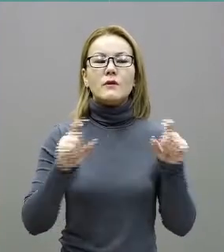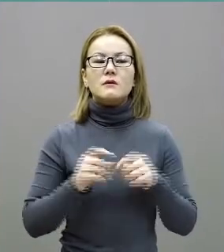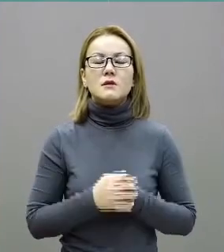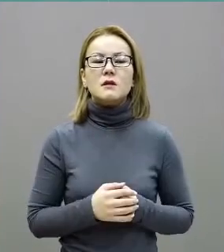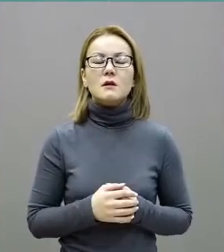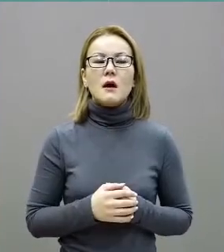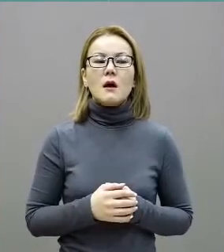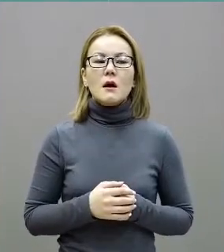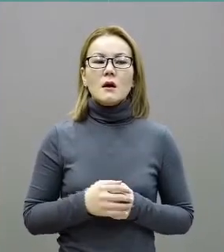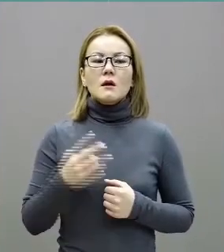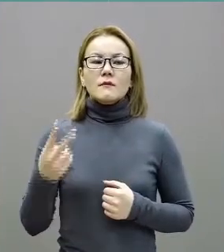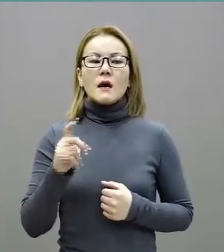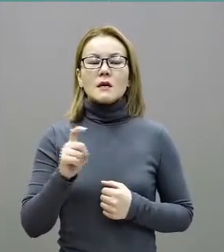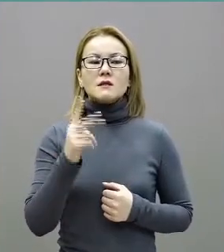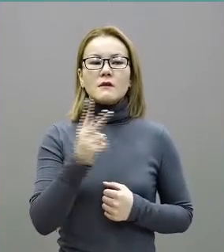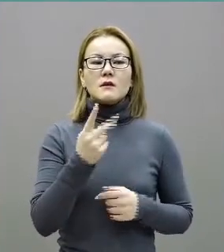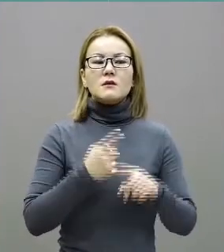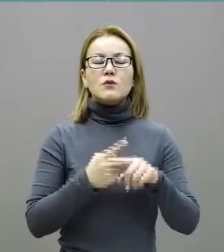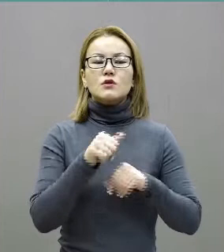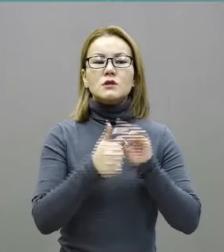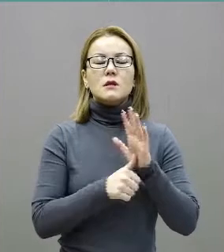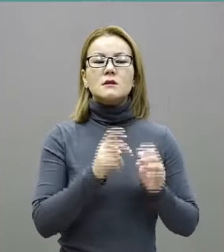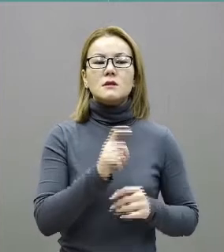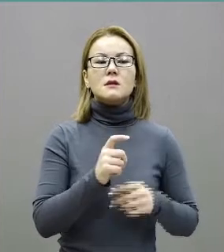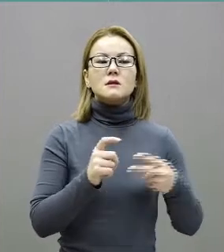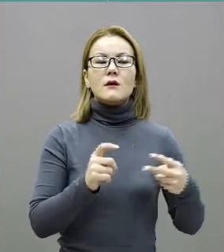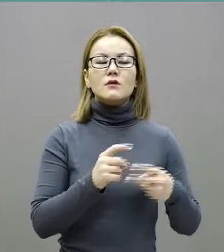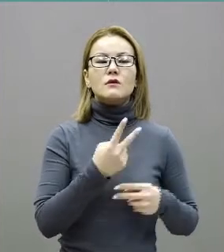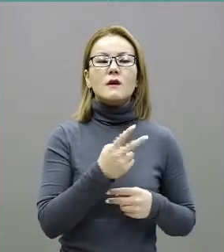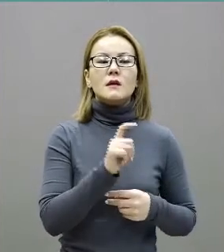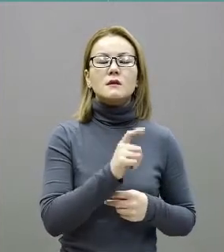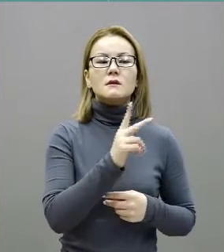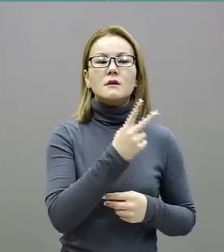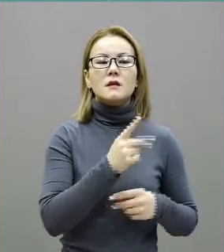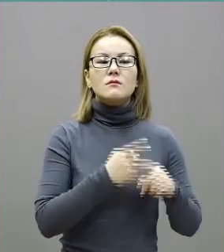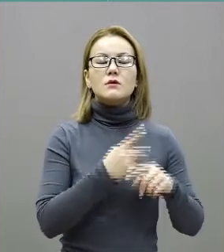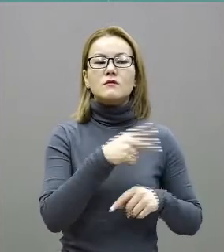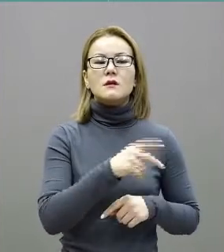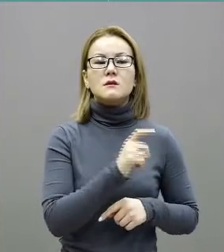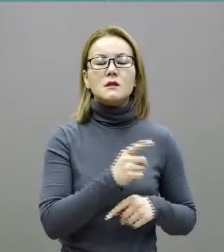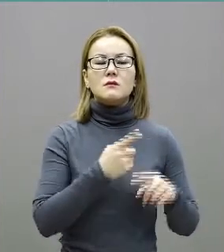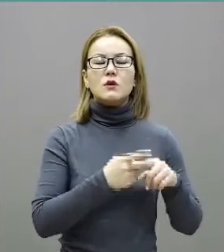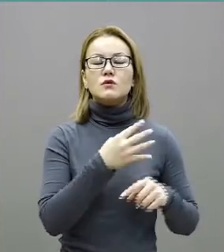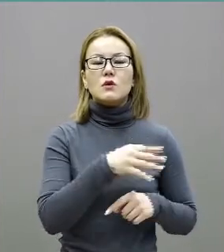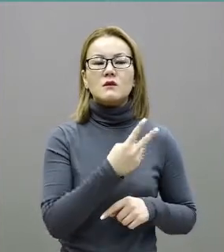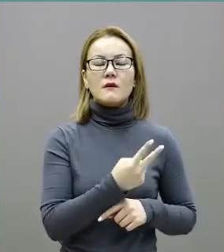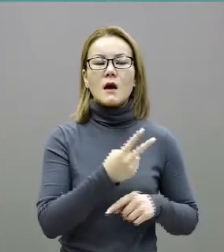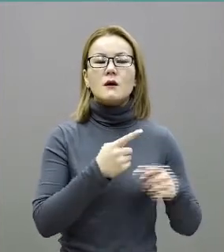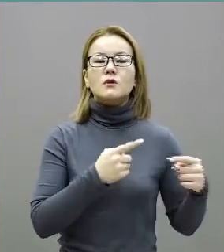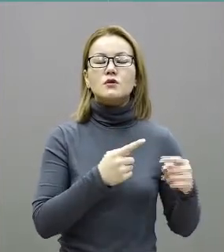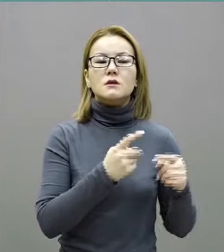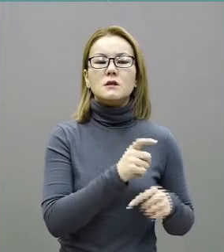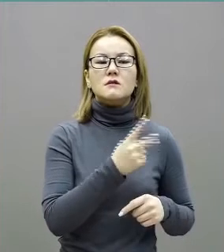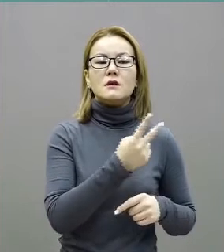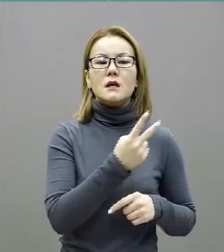выражение 2x квадрате плюс 16 x равно 2 x квадрате плюс 20x плюс 42 минус